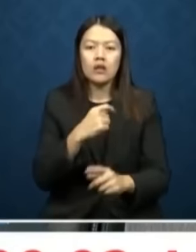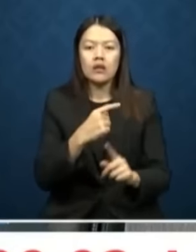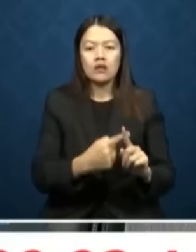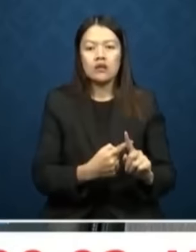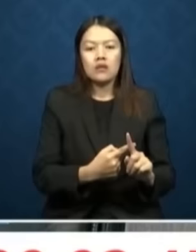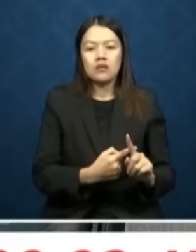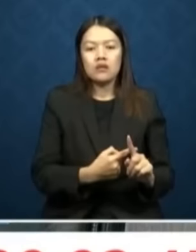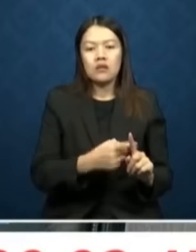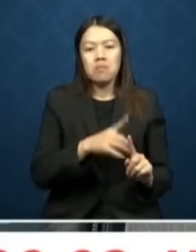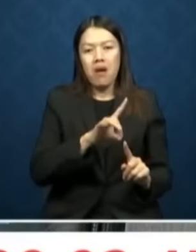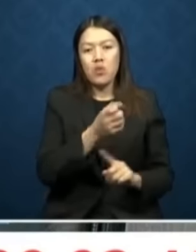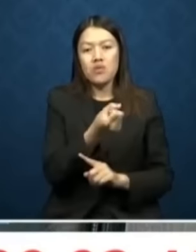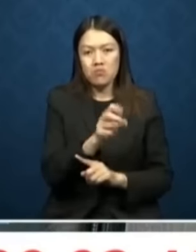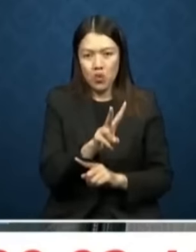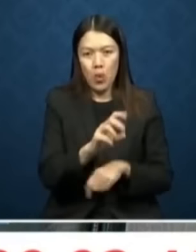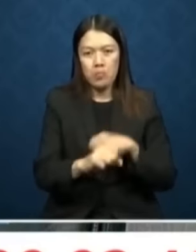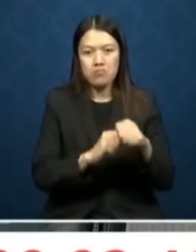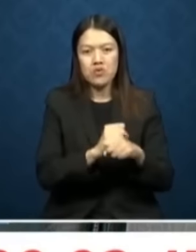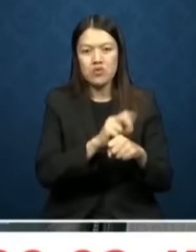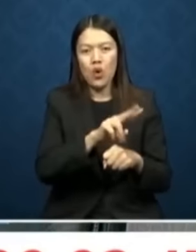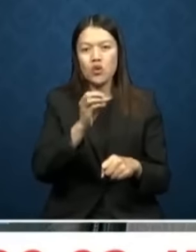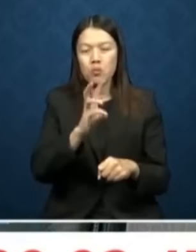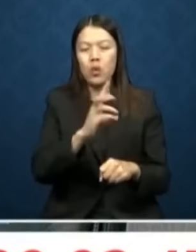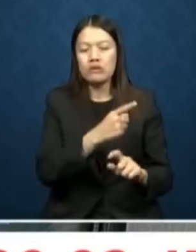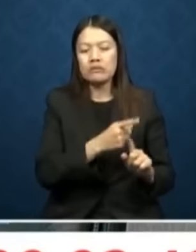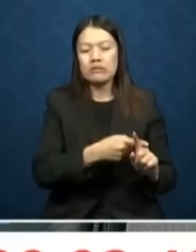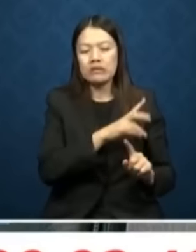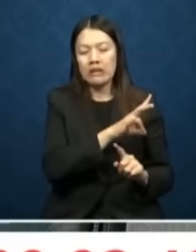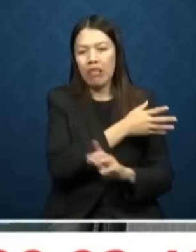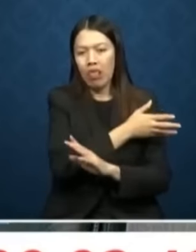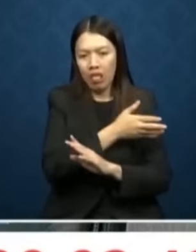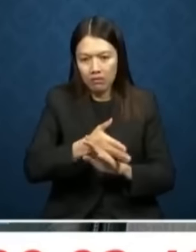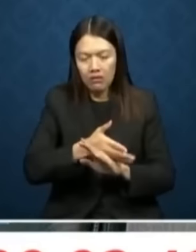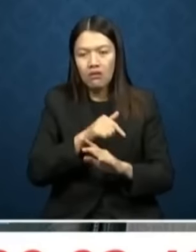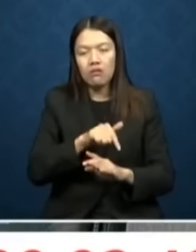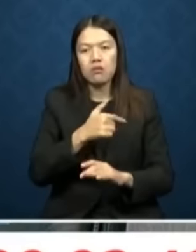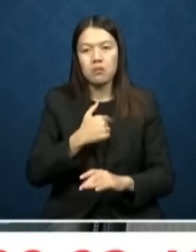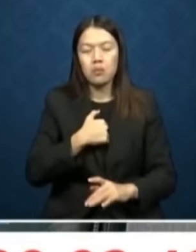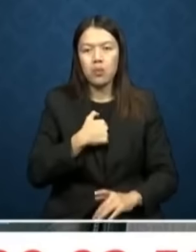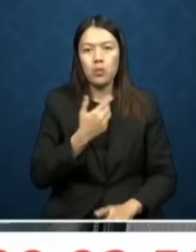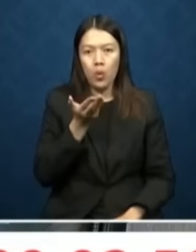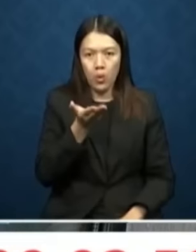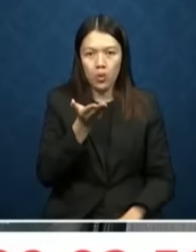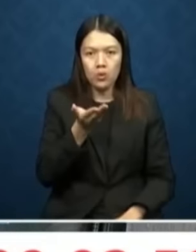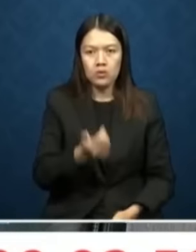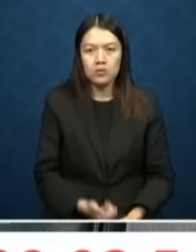คม2566 7เดือนที่ผ่านมานะครับมาตรงนี้ผมขออนุญาตนะครับว่า